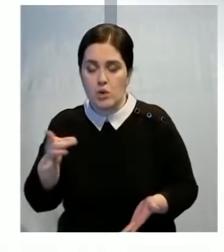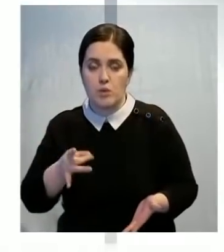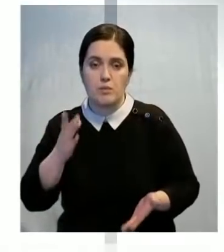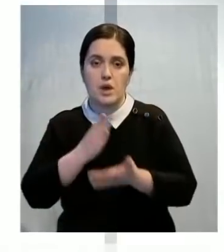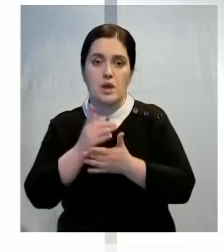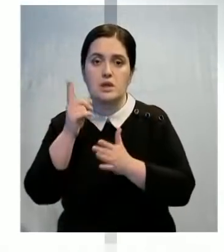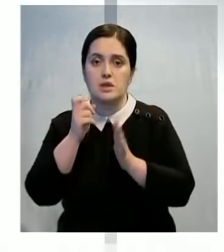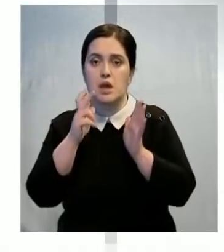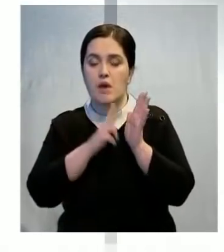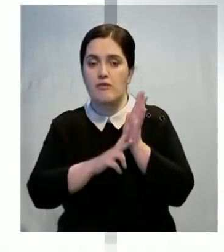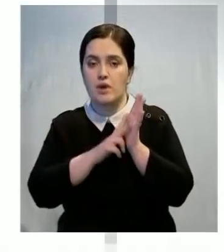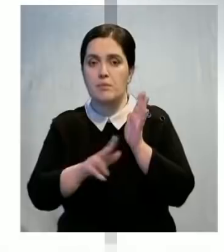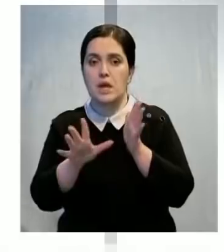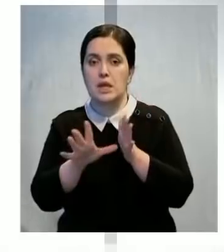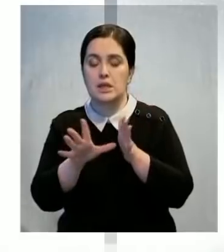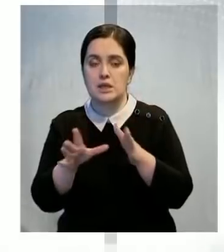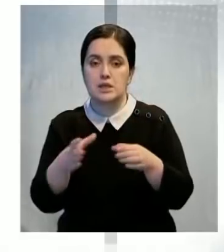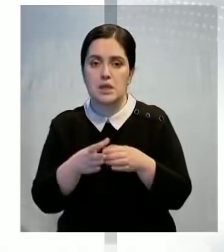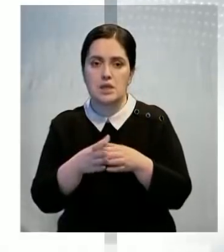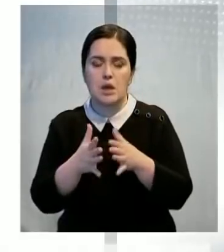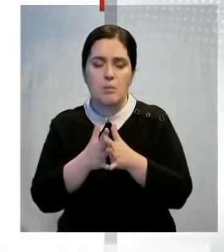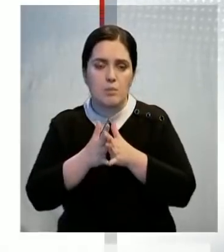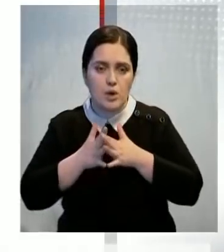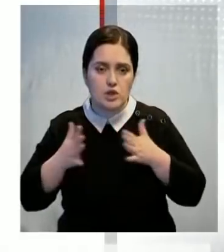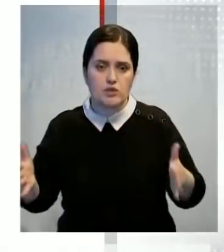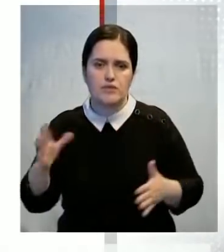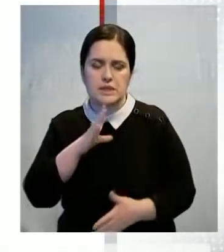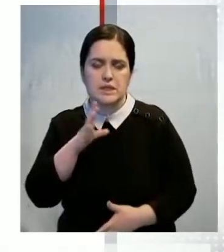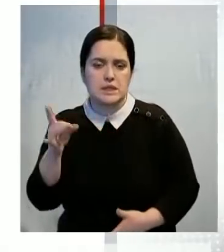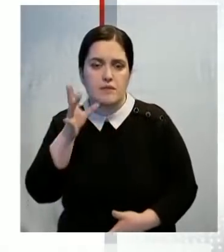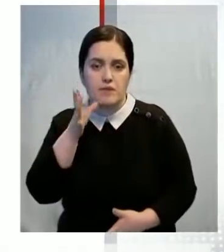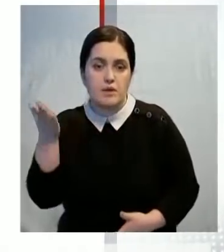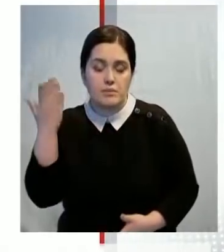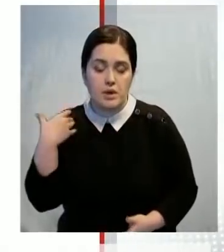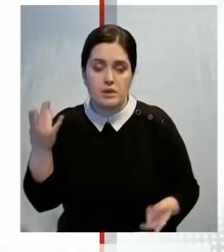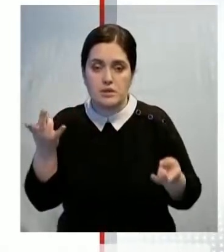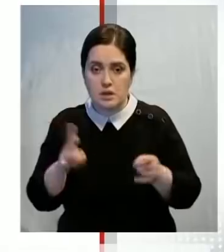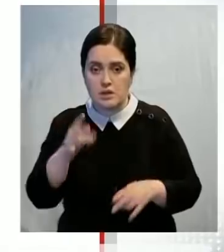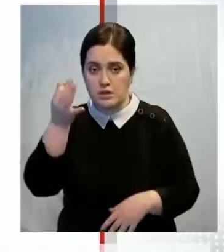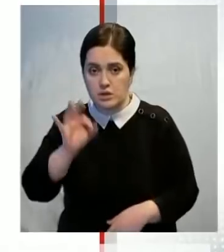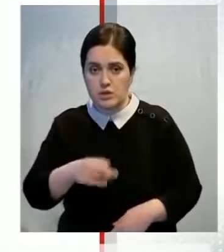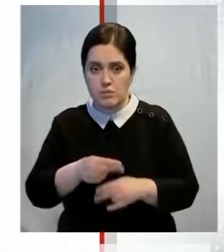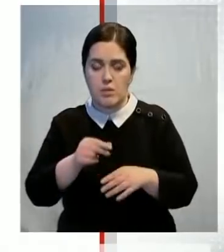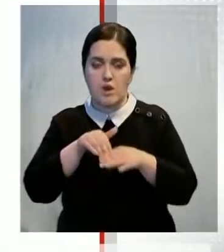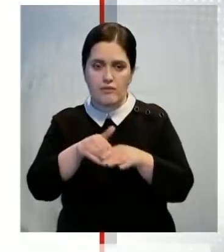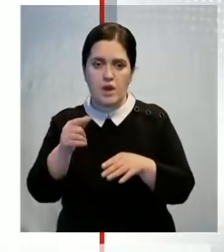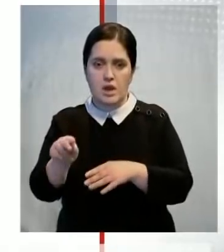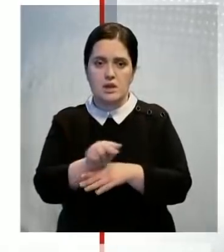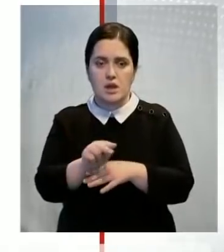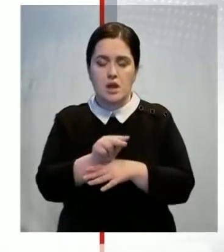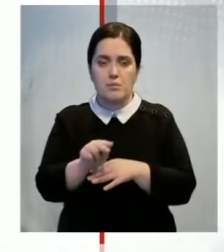более 180 электростанций. Большинство объектов еще с советских годов постройки. Причем зачастую вкладываться в их